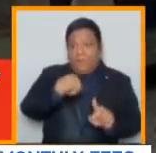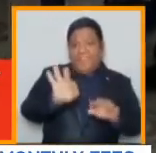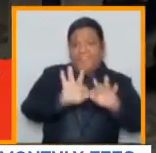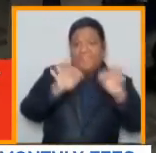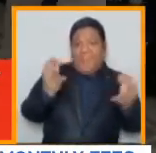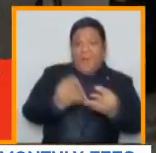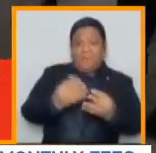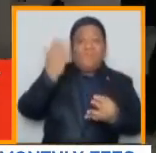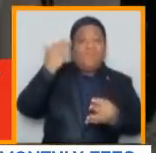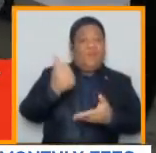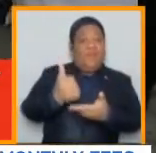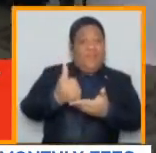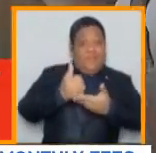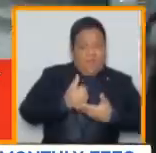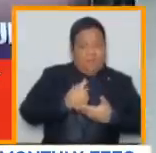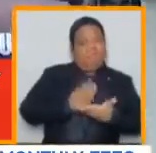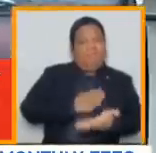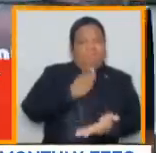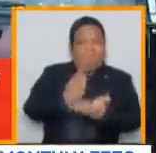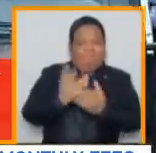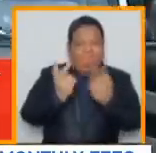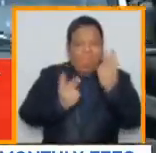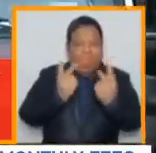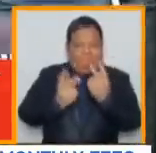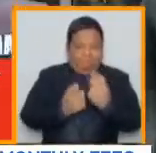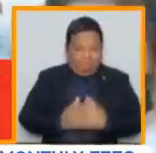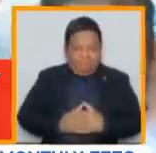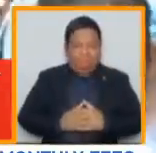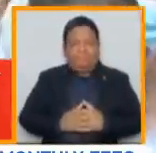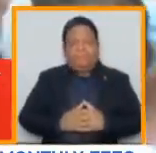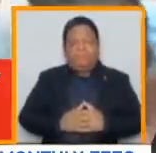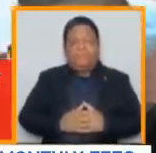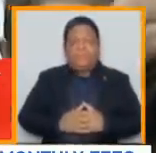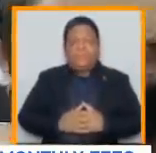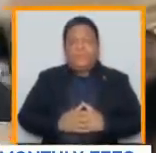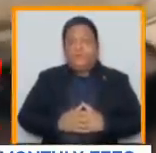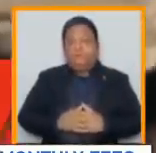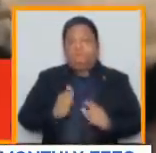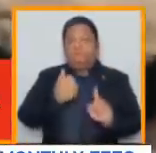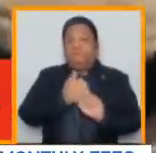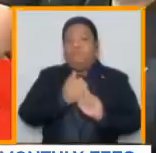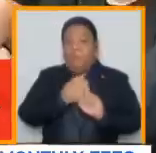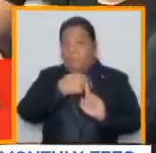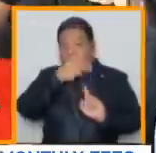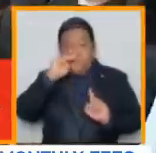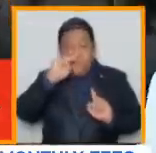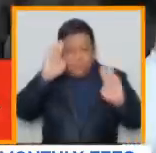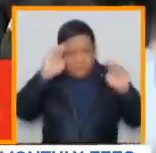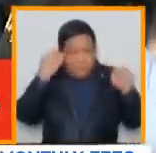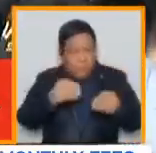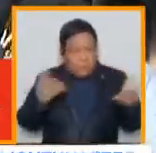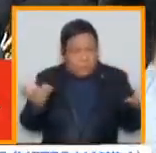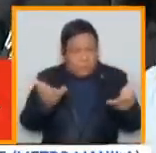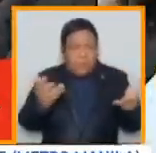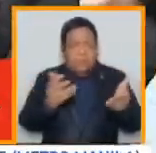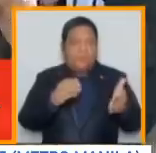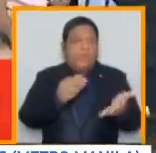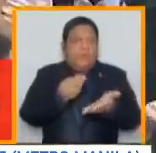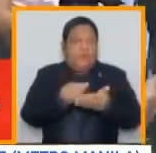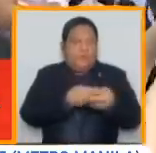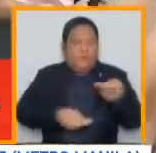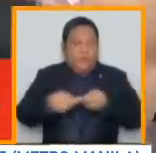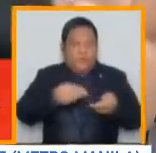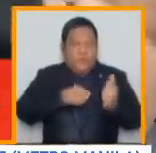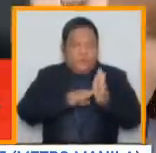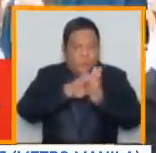pa siya bilang construction worker. Pagtutuunan daw niya ng pansin ang pagpapalago sa ekonomiya para makagawa ng maayos at